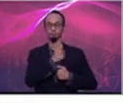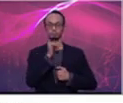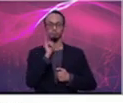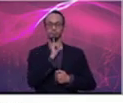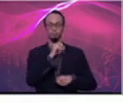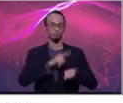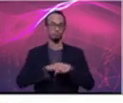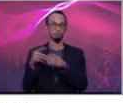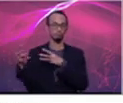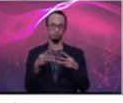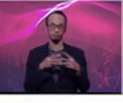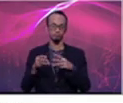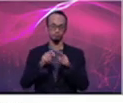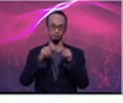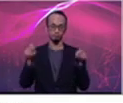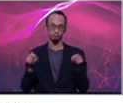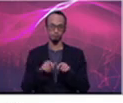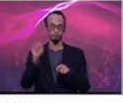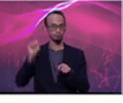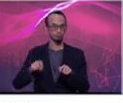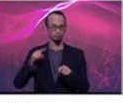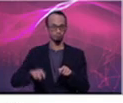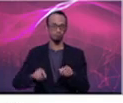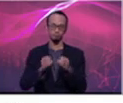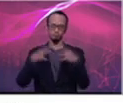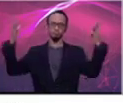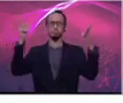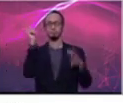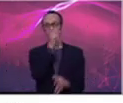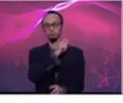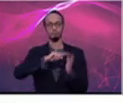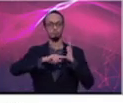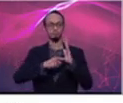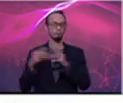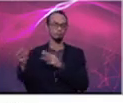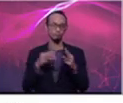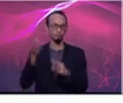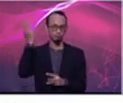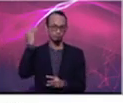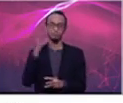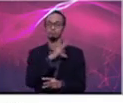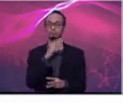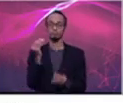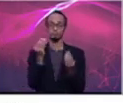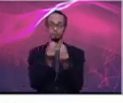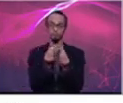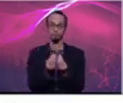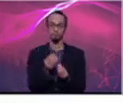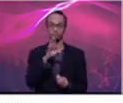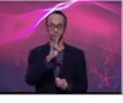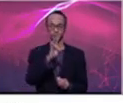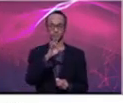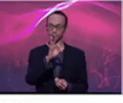pertempuran itu kawasan Selatan gaz itu depan pengghubuman Dahsyat sejak perang bermula dan menyebabkan 95% bangunan